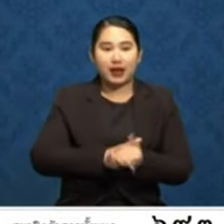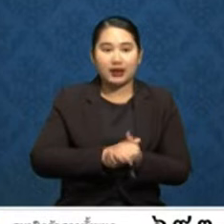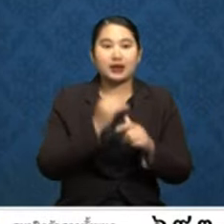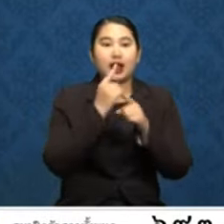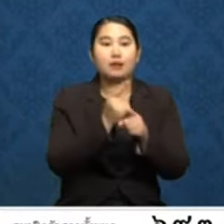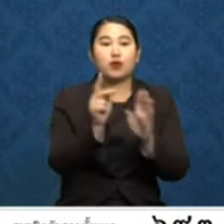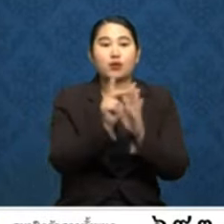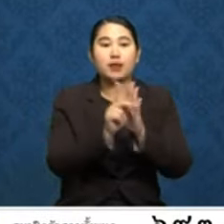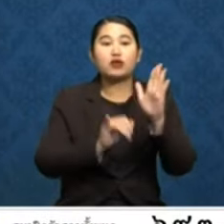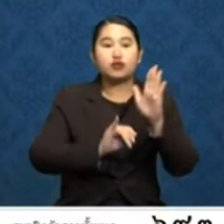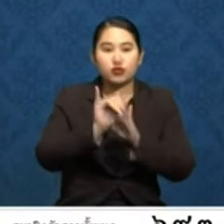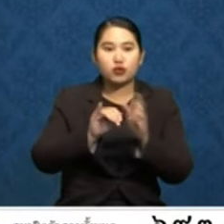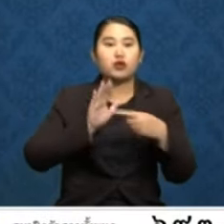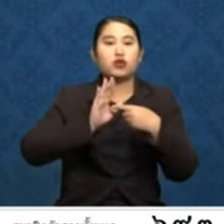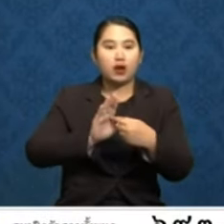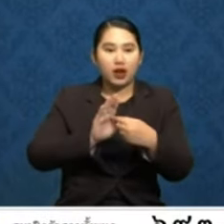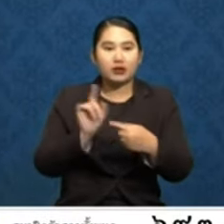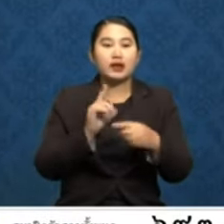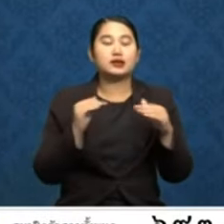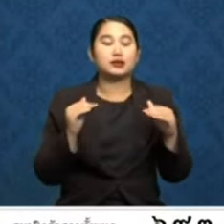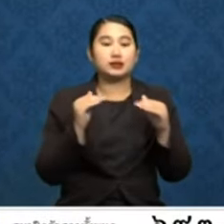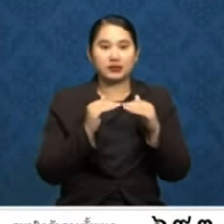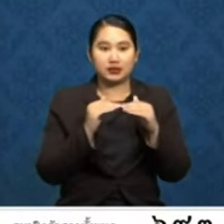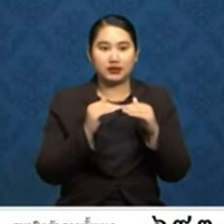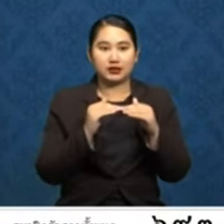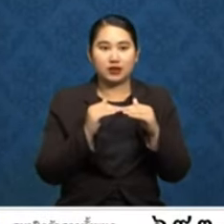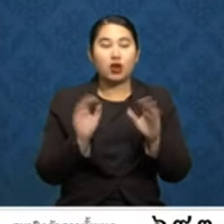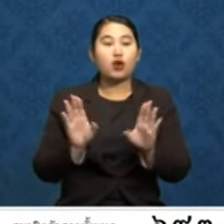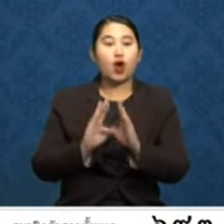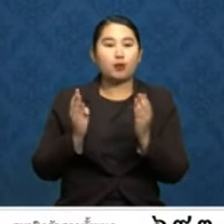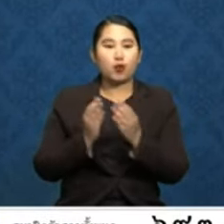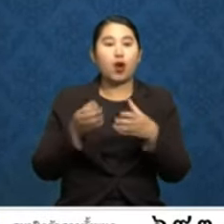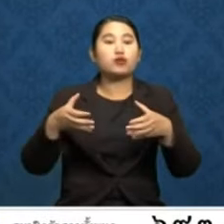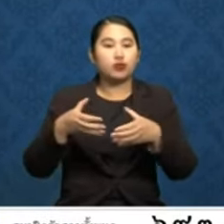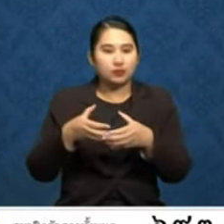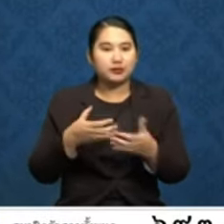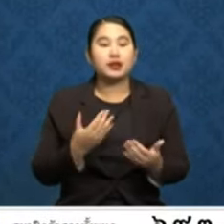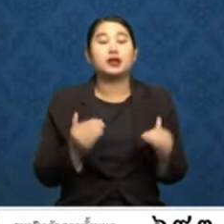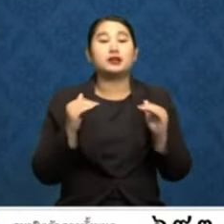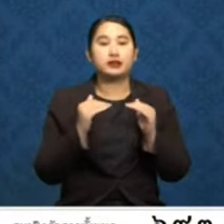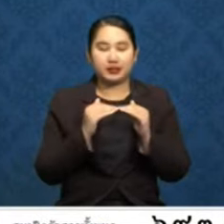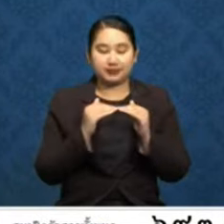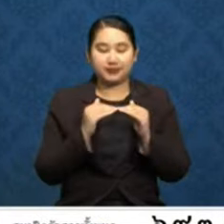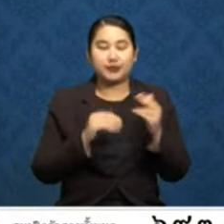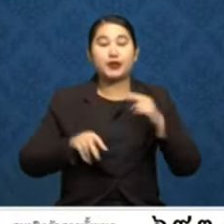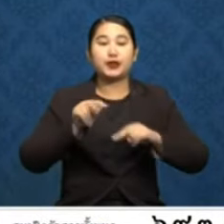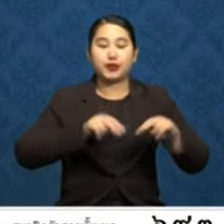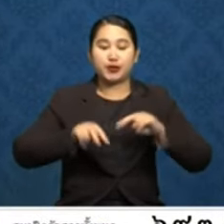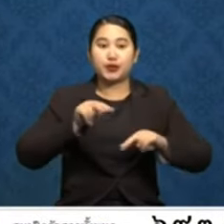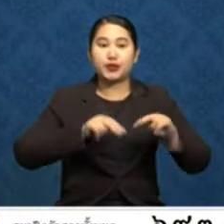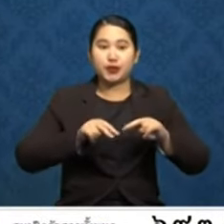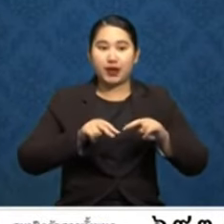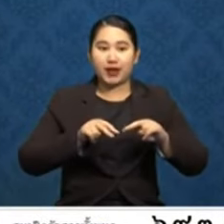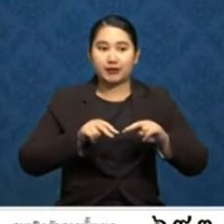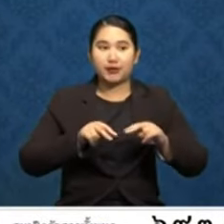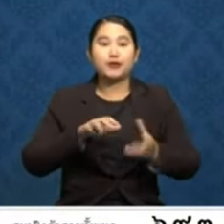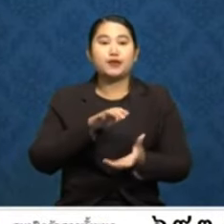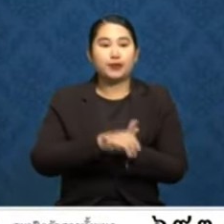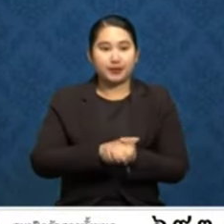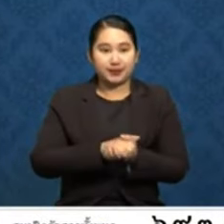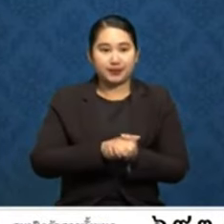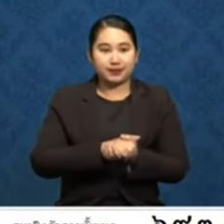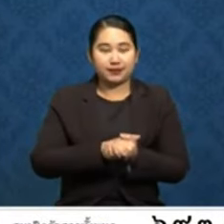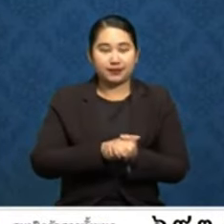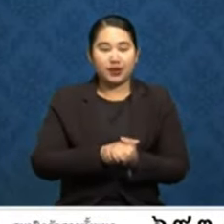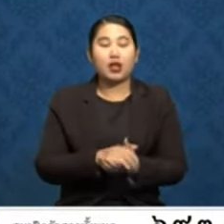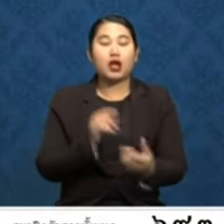ฎหมายเช่นสิทธิในการตั้งครอบครัวสิทธิในการดูแลระหว่างคู่ชีวิตการ